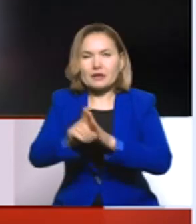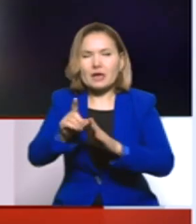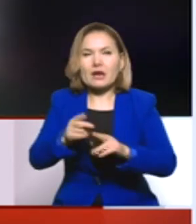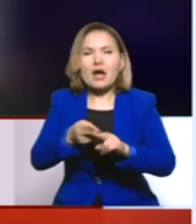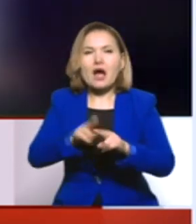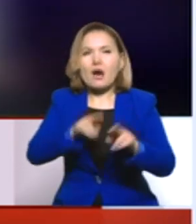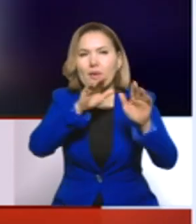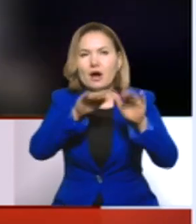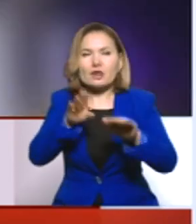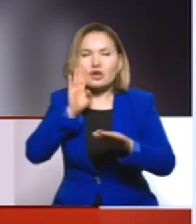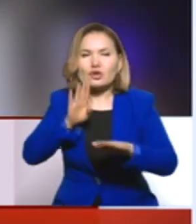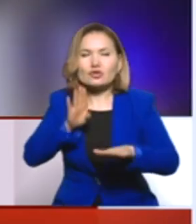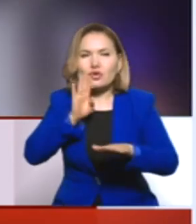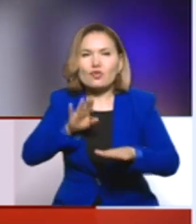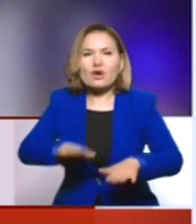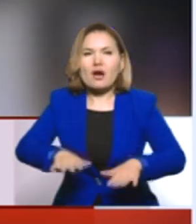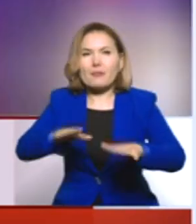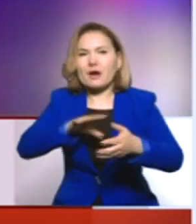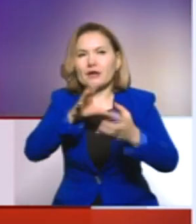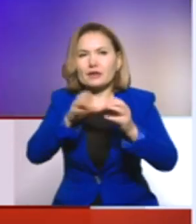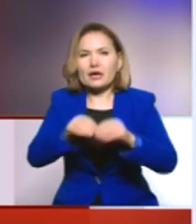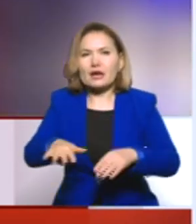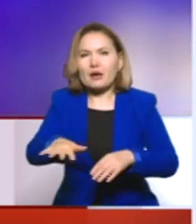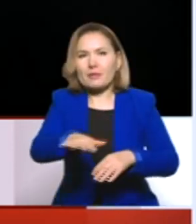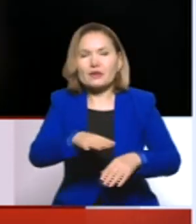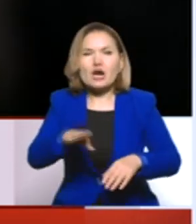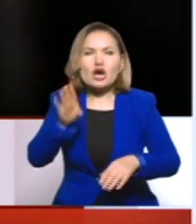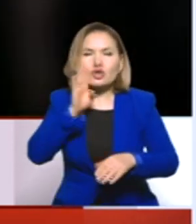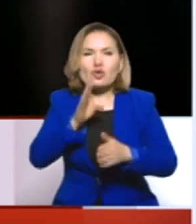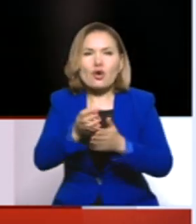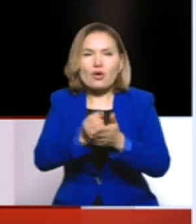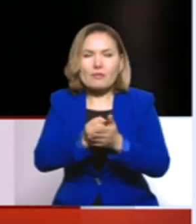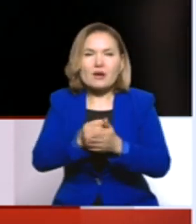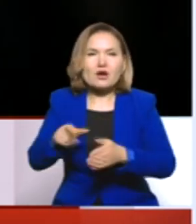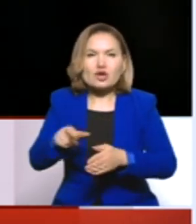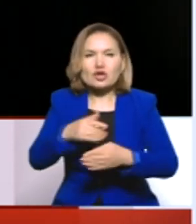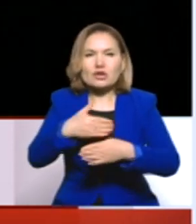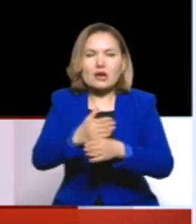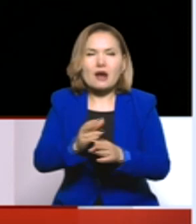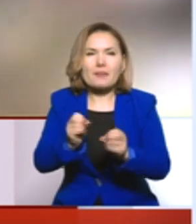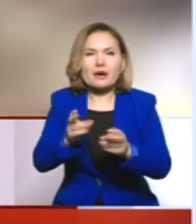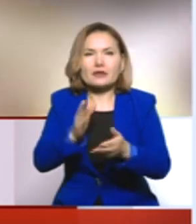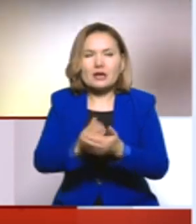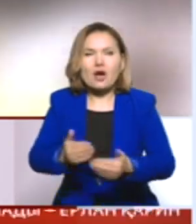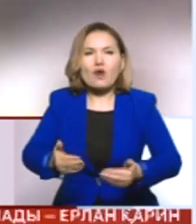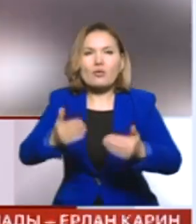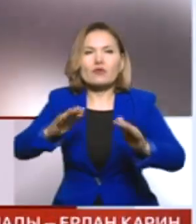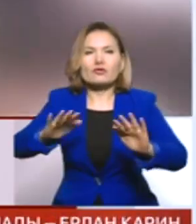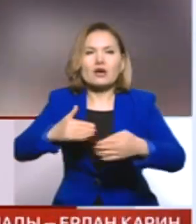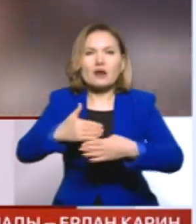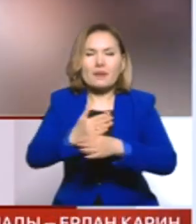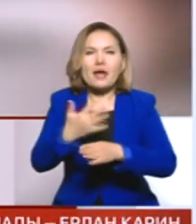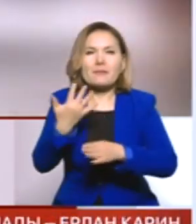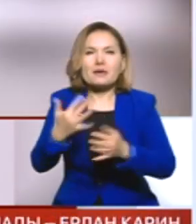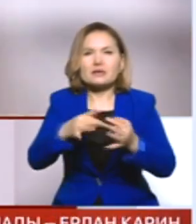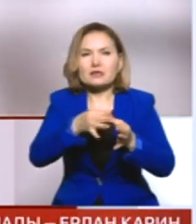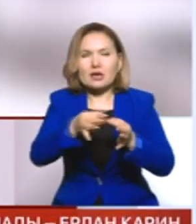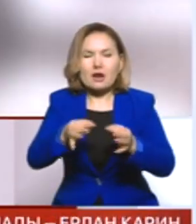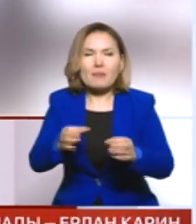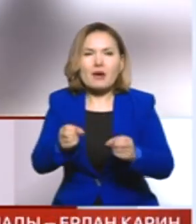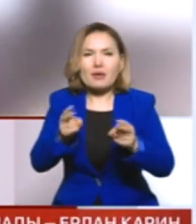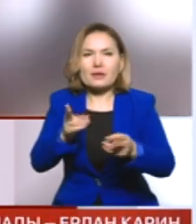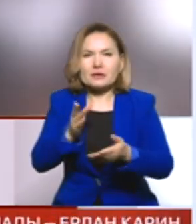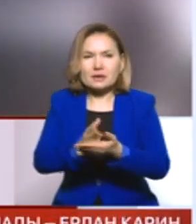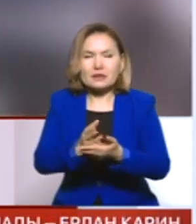бөлек қарғыны сумен толып қалған Теректі ауданындағы су қоймасы жарылу қаупі бар. Бөгет бұзылған жағдайда 5 елді мекенге қауіп төніп